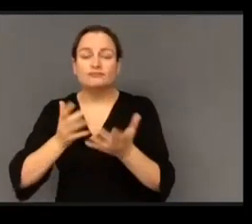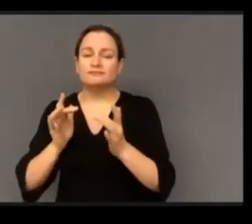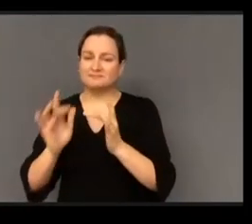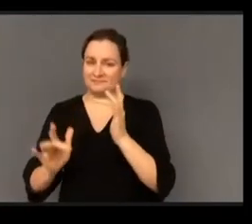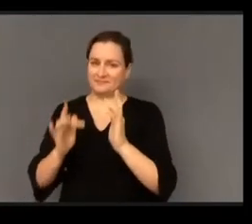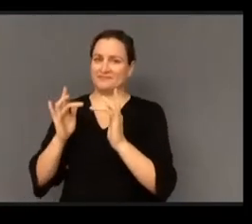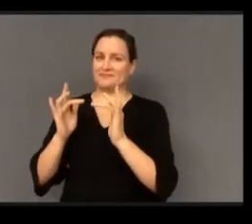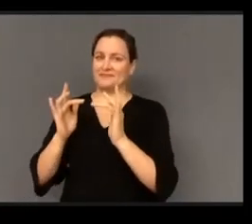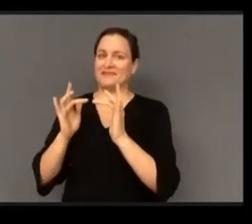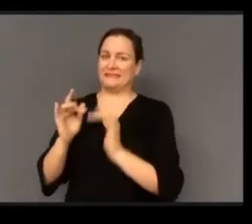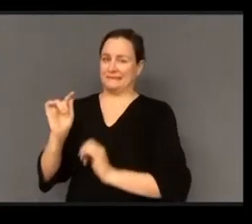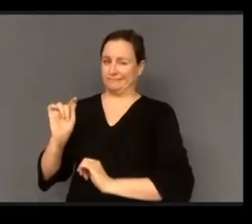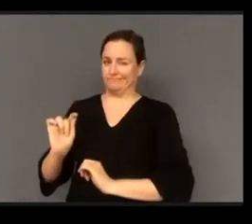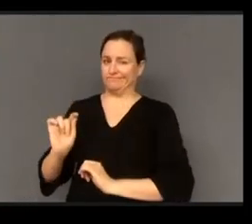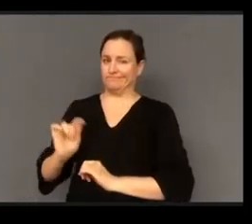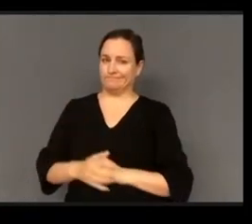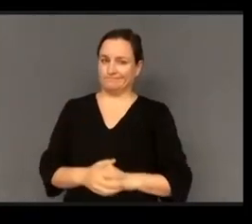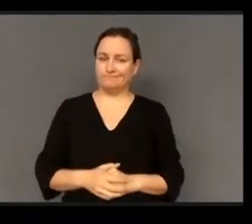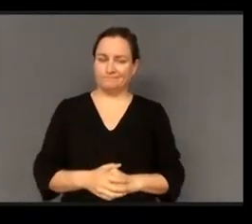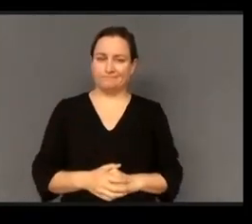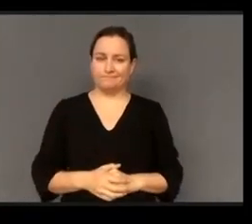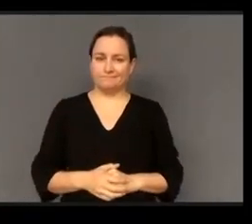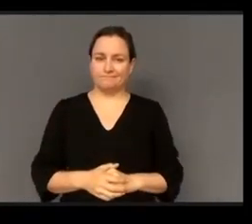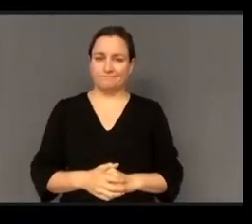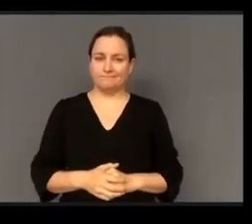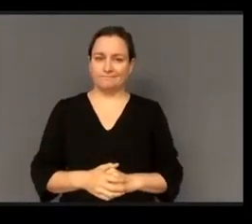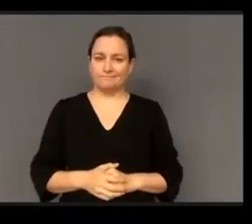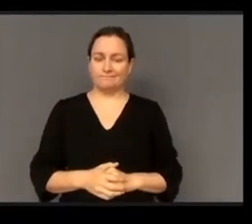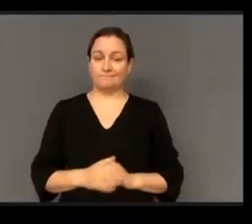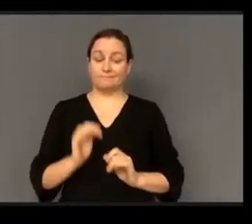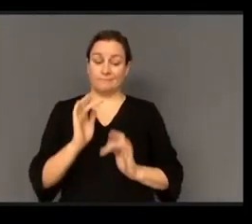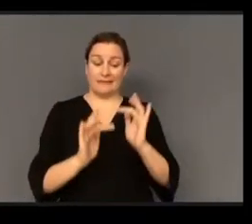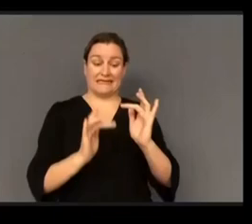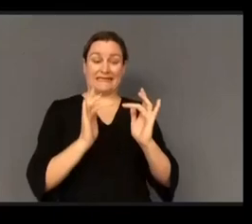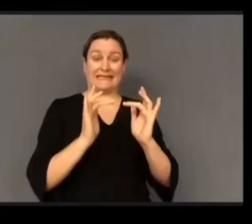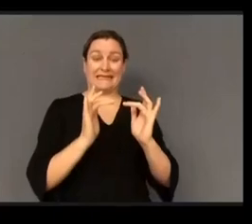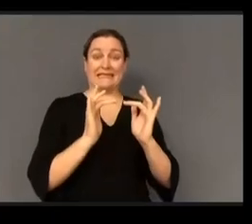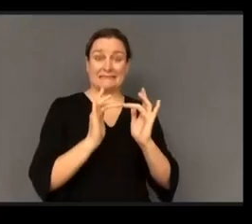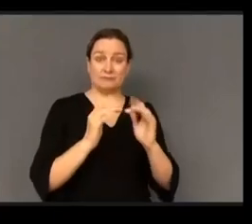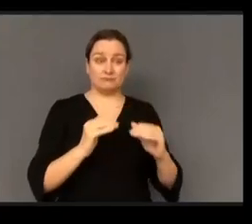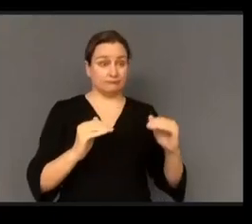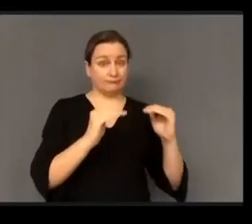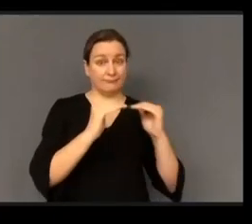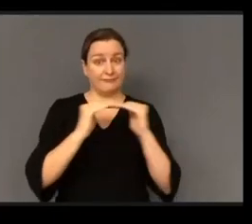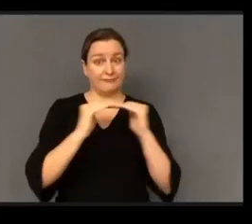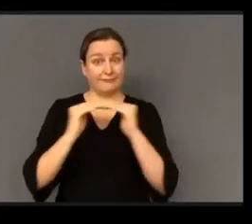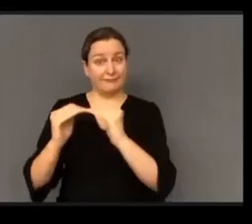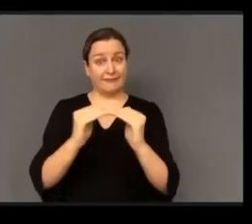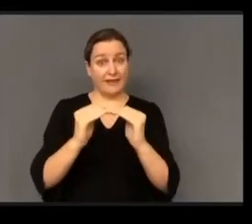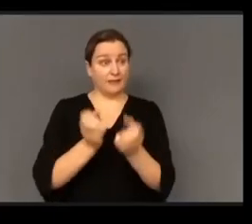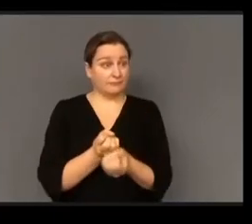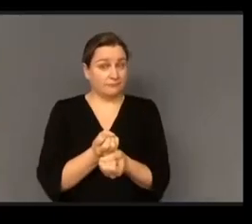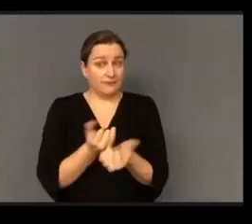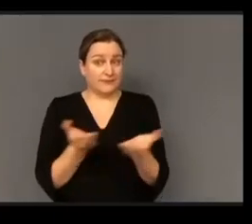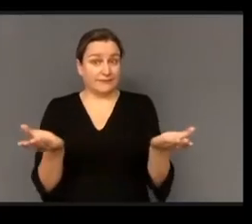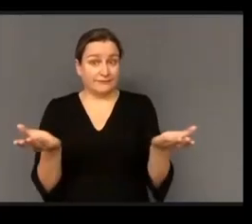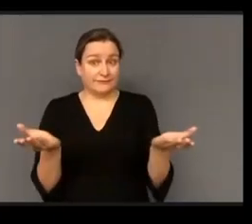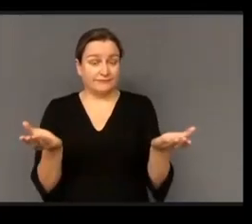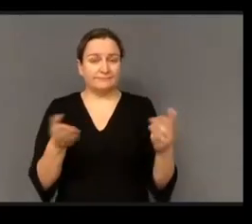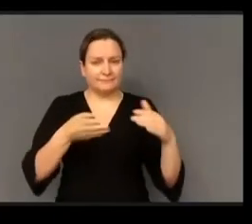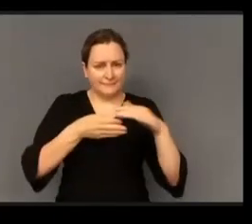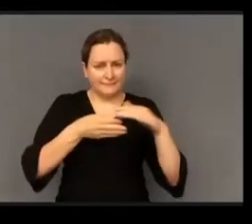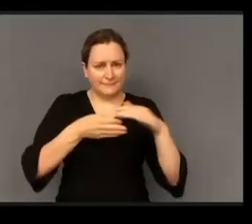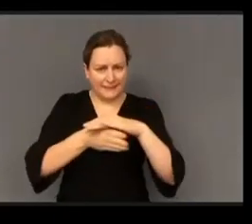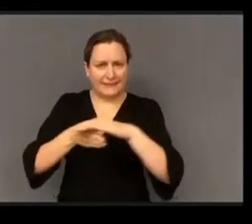此外呢，自由和不可分割的互联网对于我们解决人类